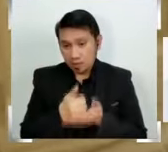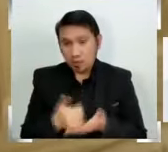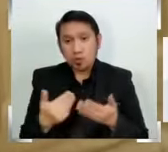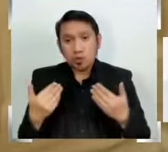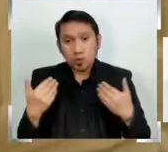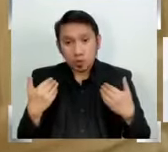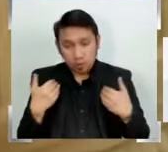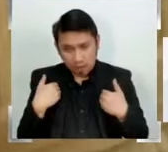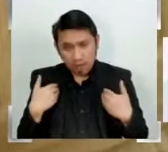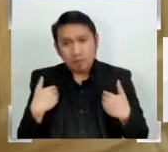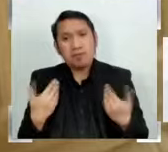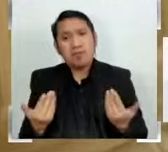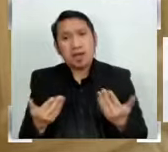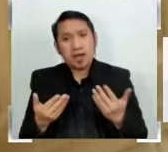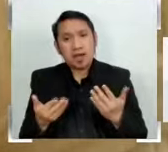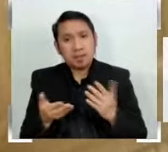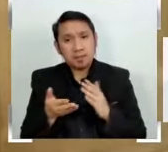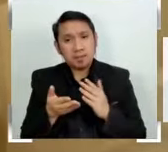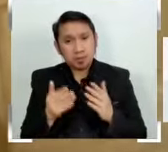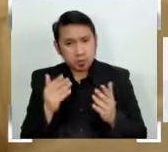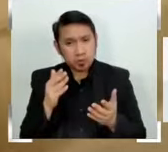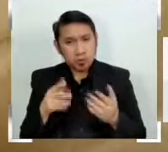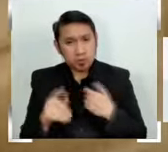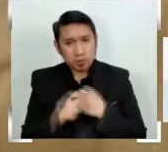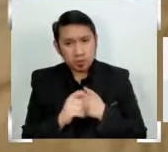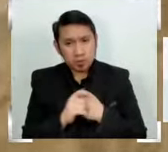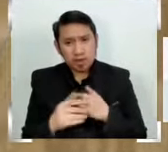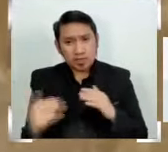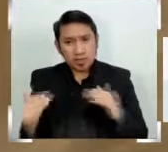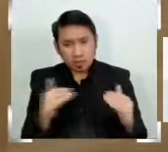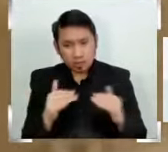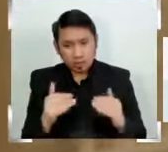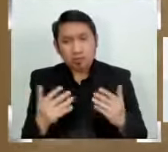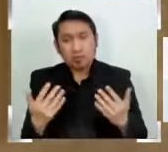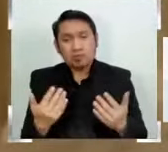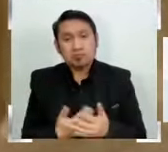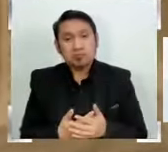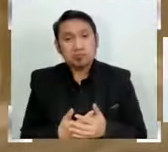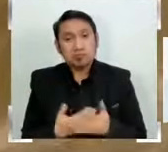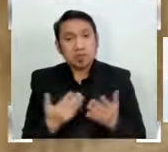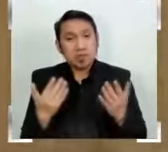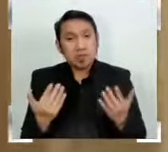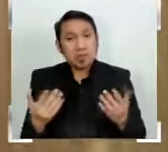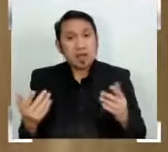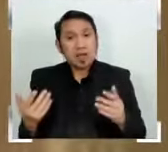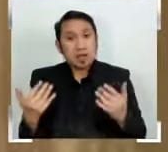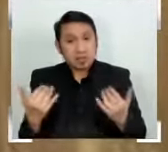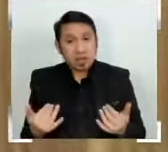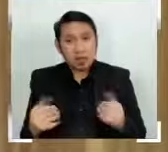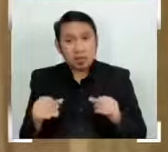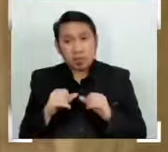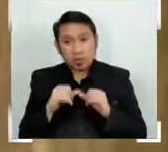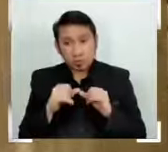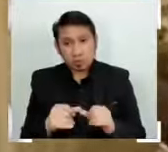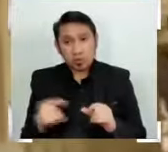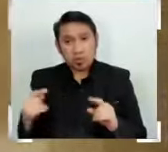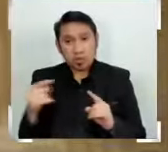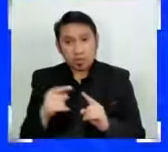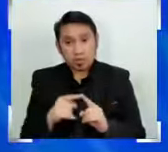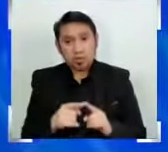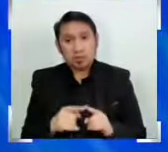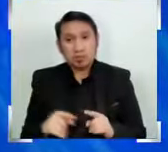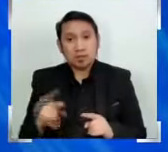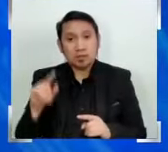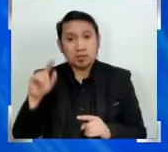pause, patuloy ang mahakbang para mag-extend pa ang ceasefire na sa ngayon ay magtatagal hanggang Miyerkules.